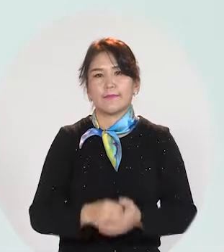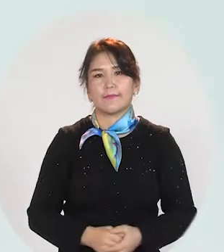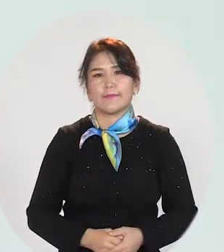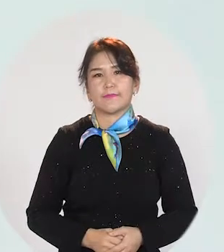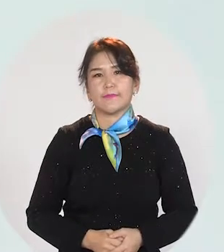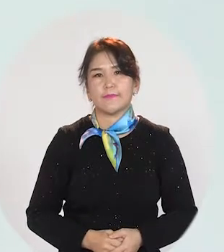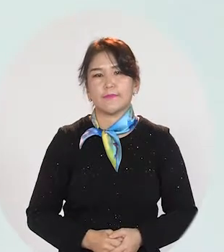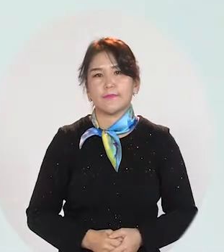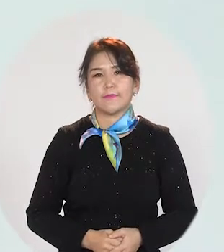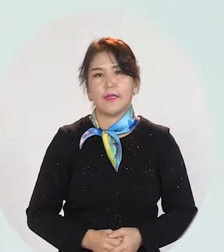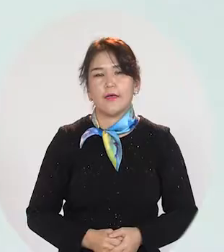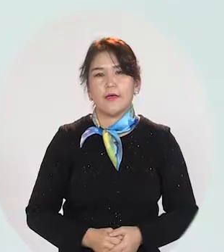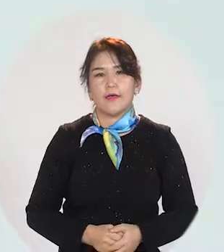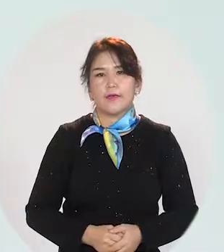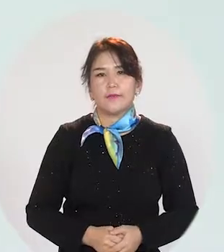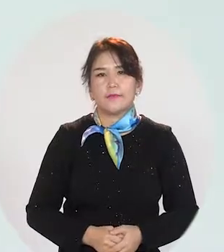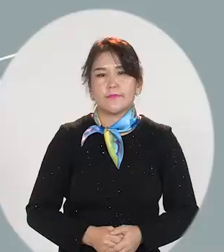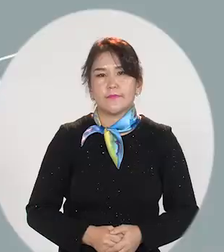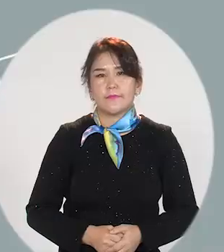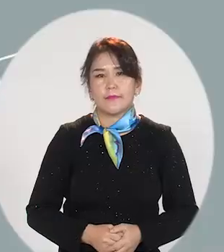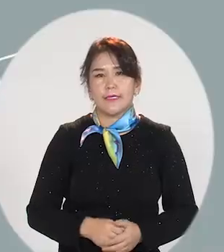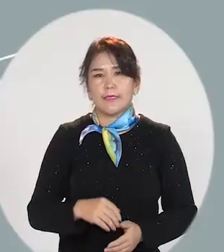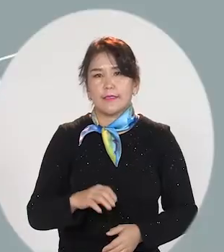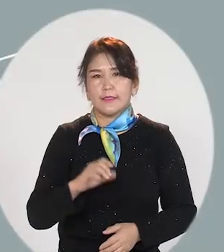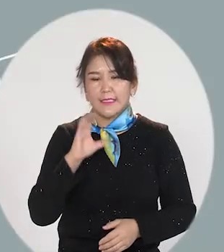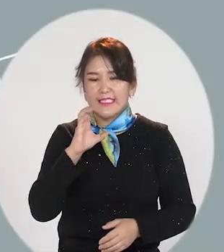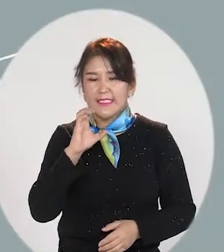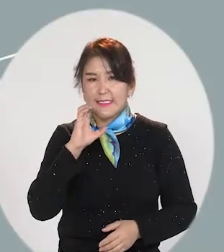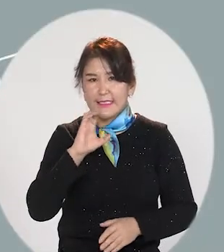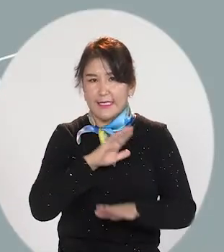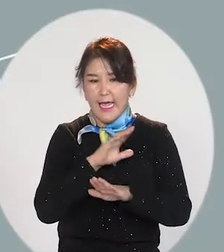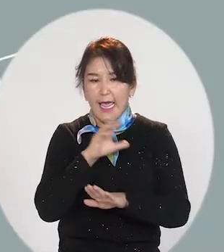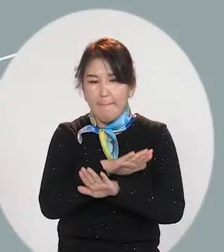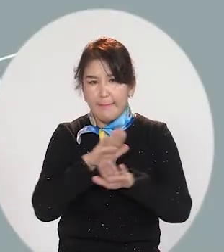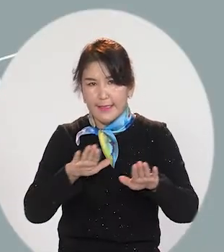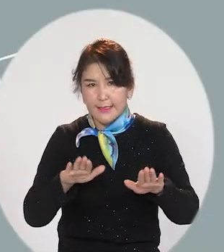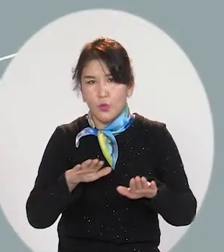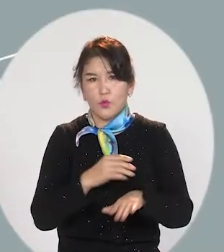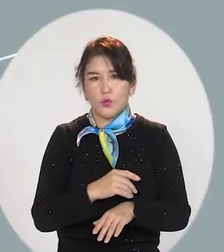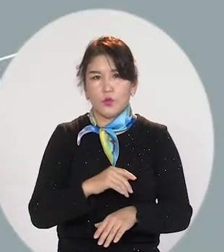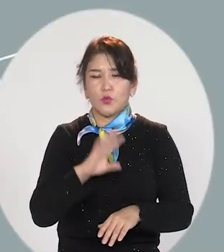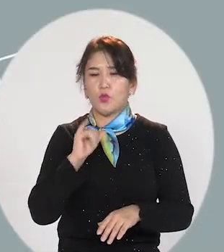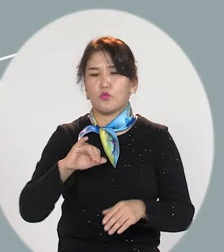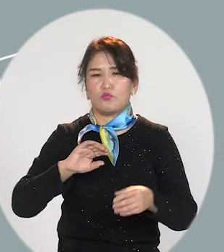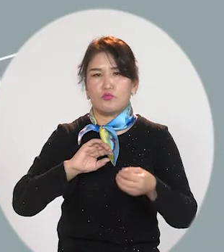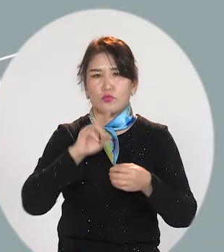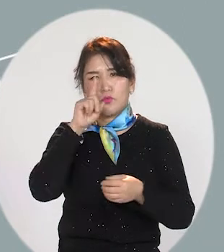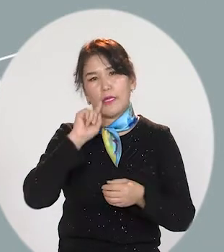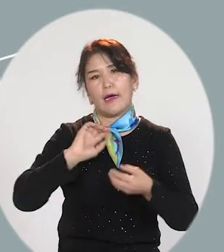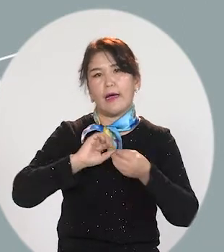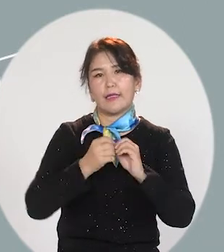За зөвшөөрөмтгий эцэг эхчүүд байдаг те. Эмэгцэг, сахилга бат гих зүйл ерөөсөө байхгүй. Хүүхэд юу дуртайгаа л хийж